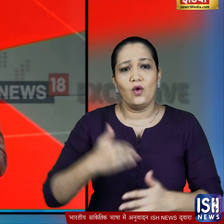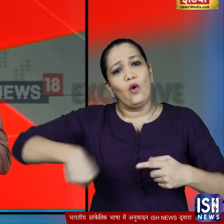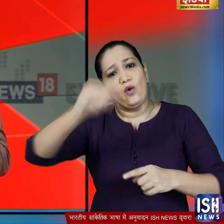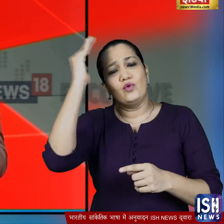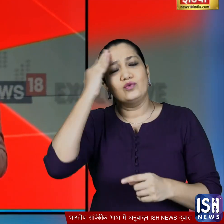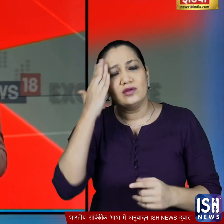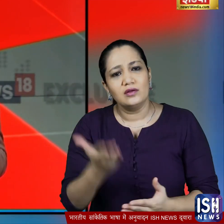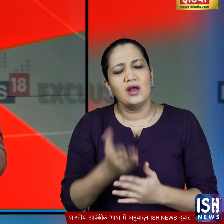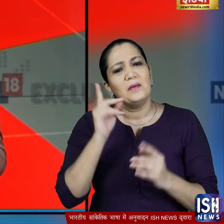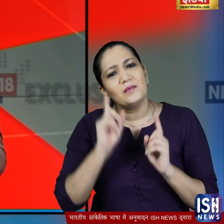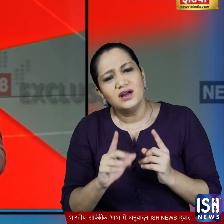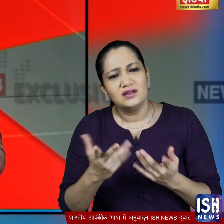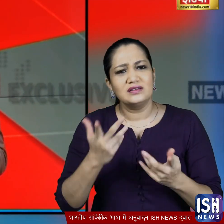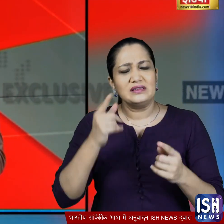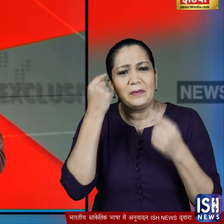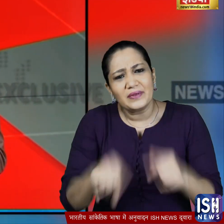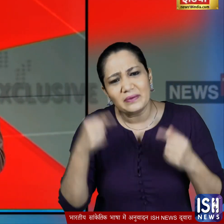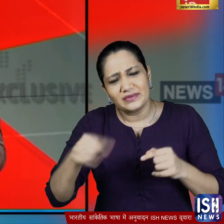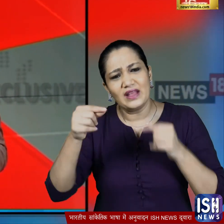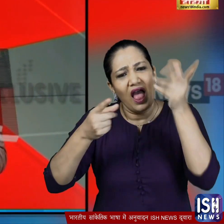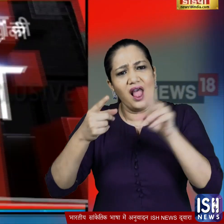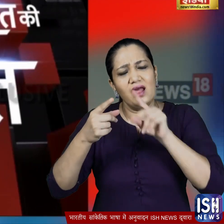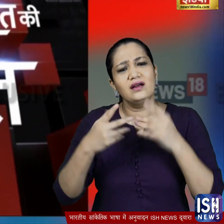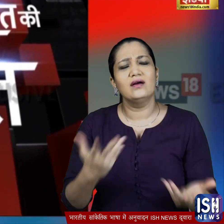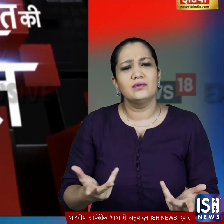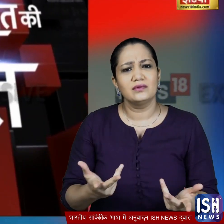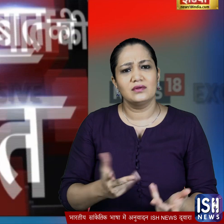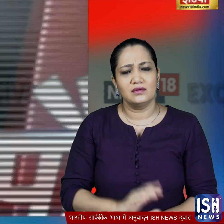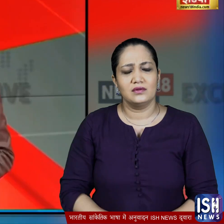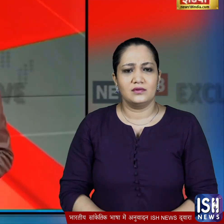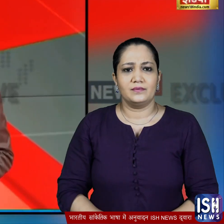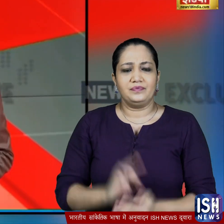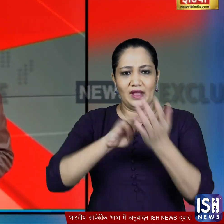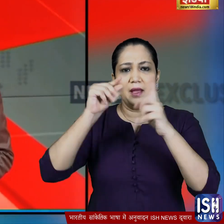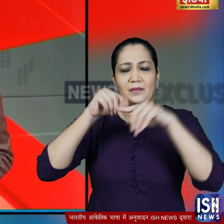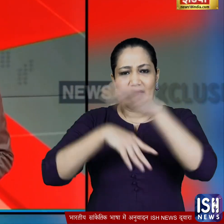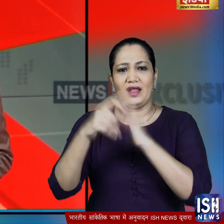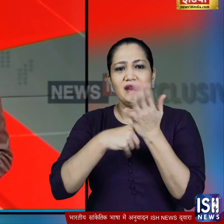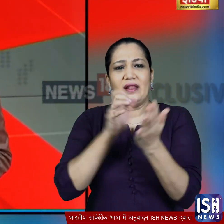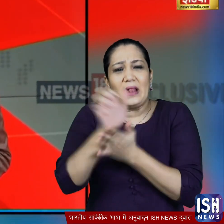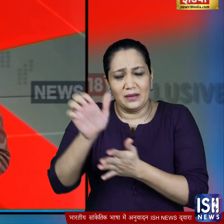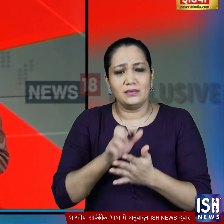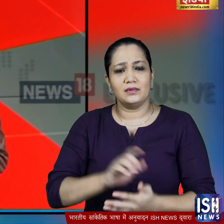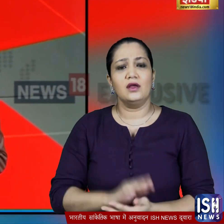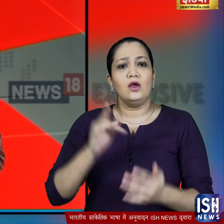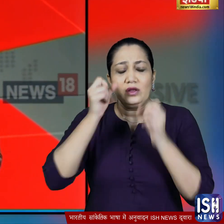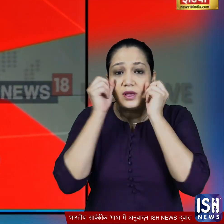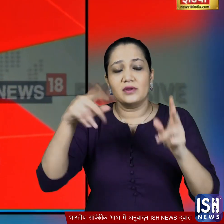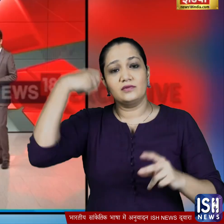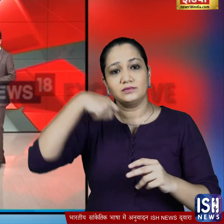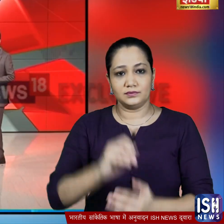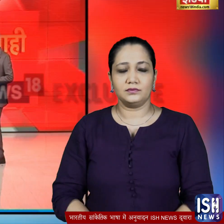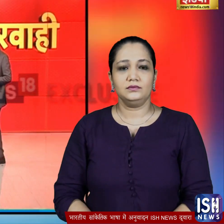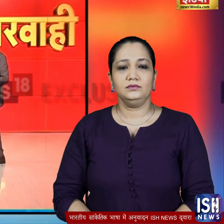से पता है, लेकिन उसके बाद भी इस तरह की गलतियां करने से हम बाज नहीं आते। मध्य प्रदेश के रतलाम से हैरान करने वाला एक वीडियो सामने आया।